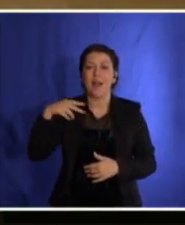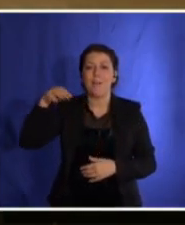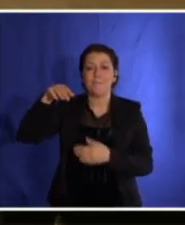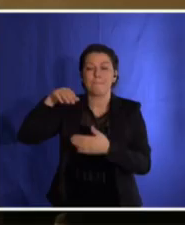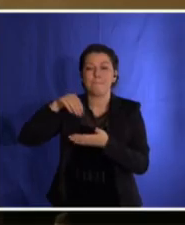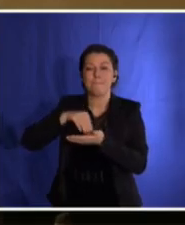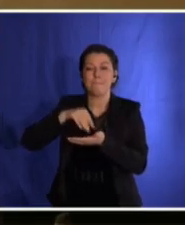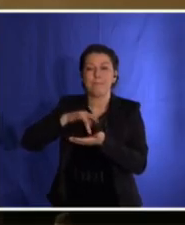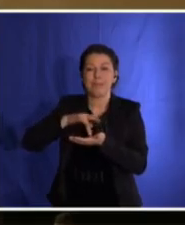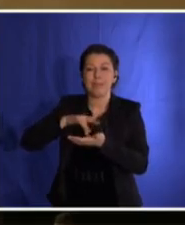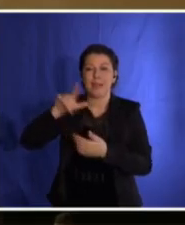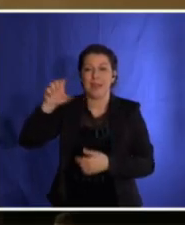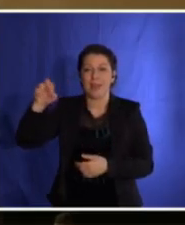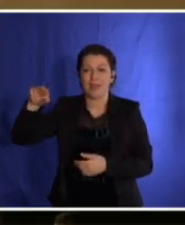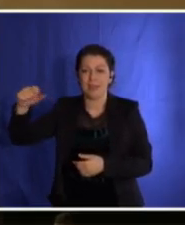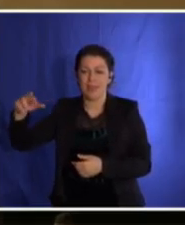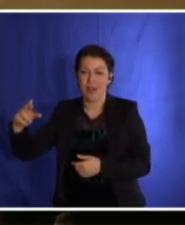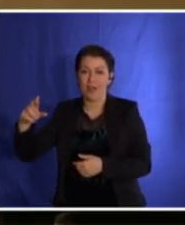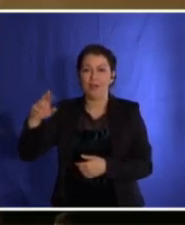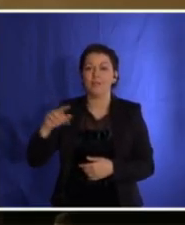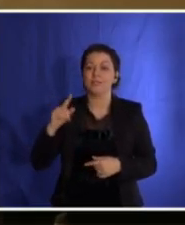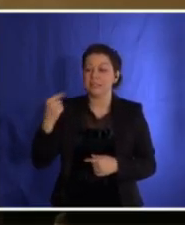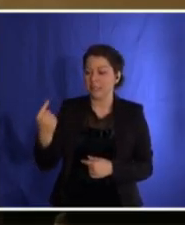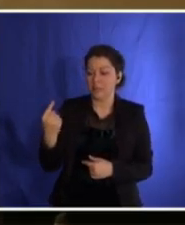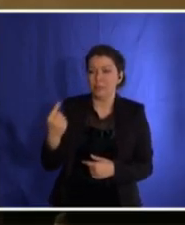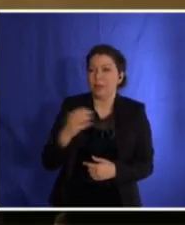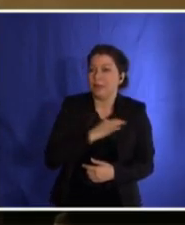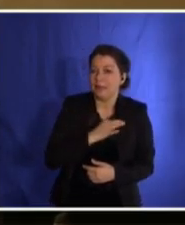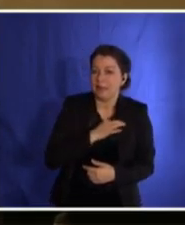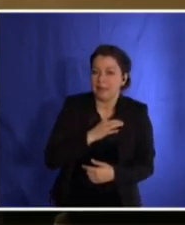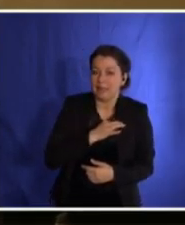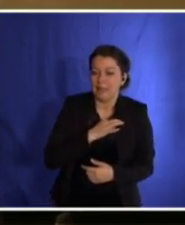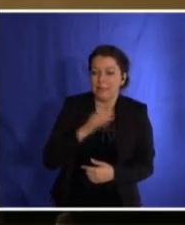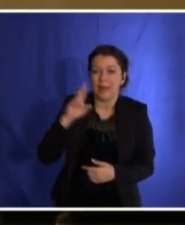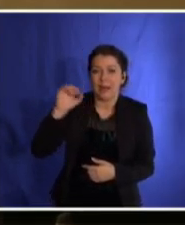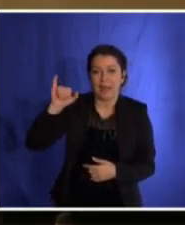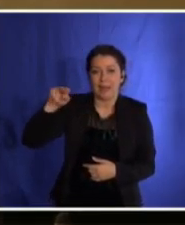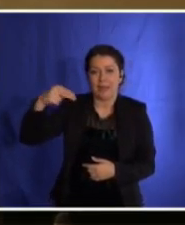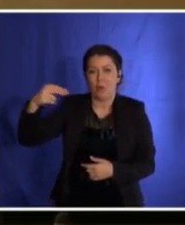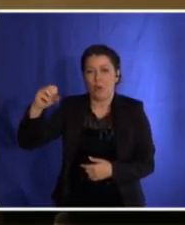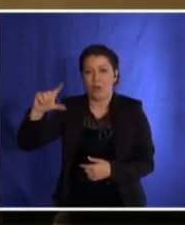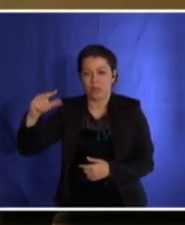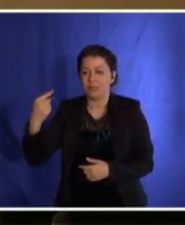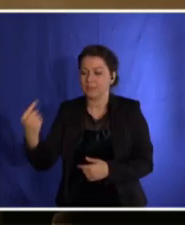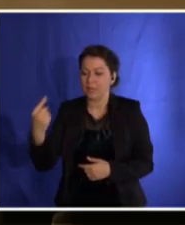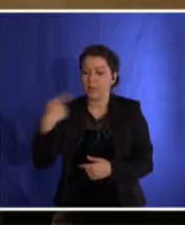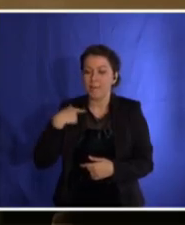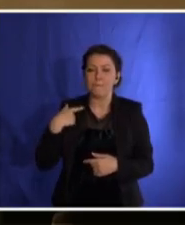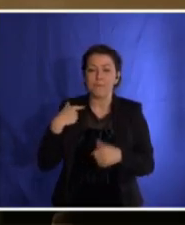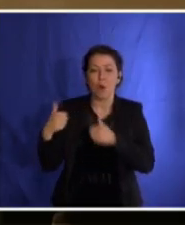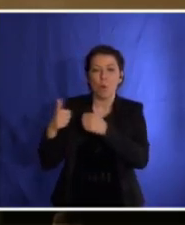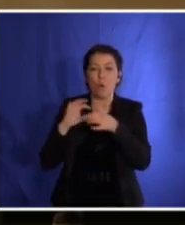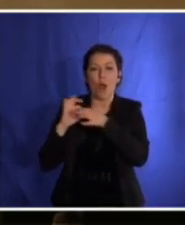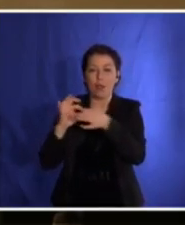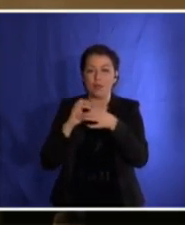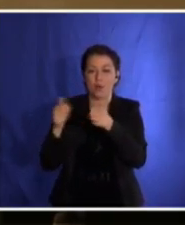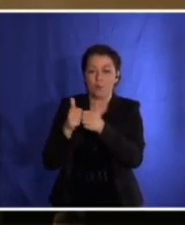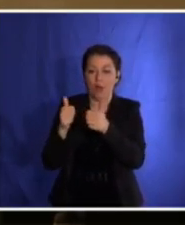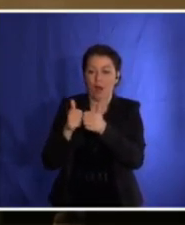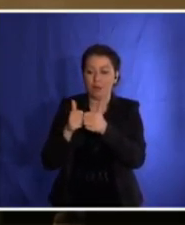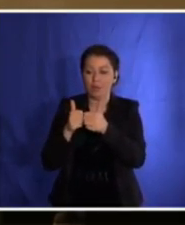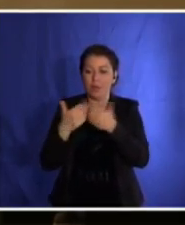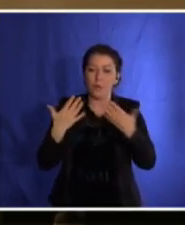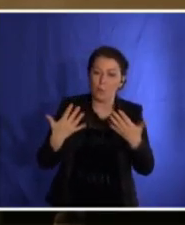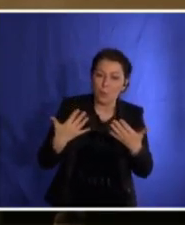Reinhold, du hast mit einem Koalitionspartner, der alles blockiert und eigentlich wenig später doch immer